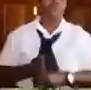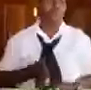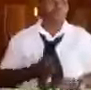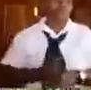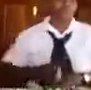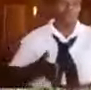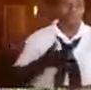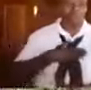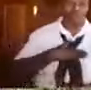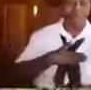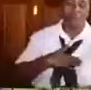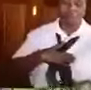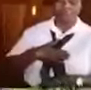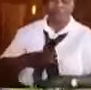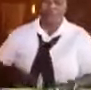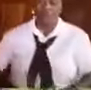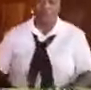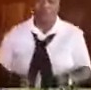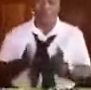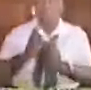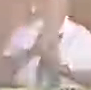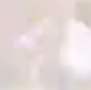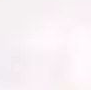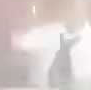uchitwe pa mweo wanji ufwayo we